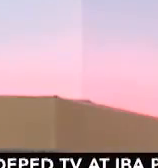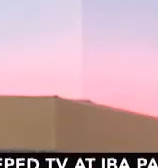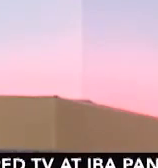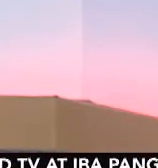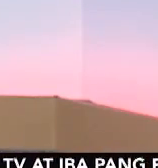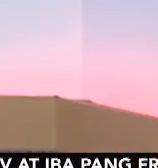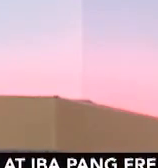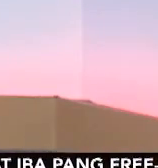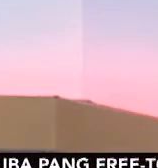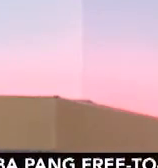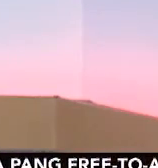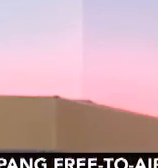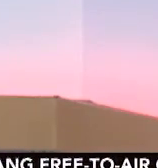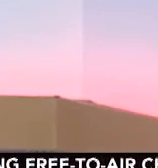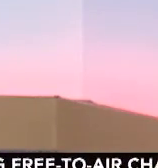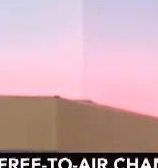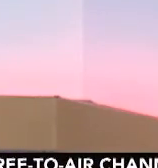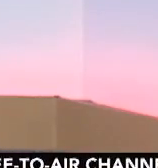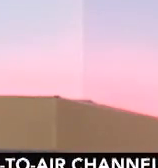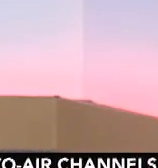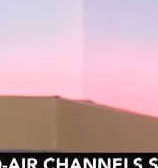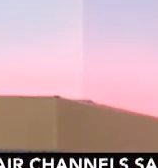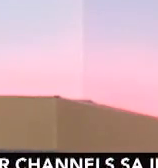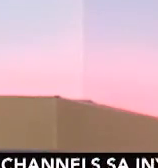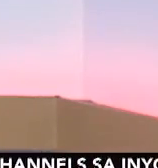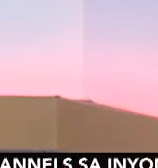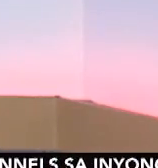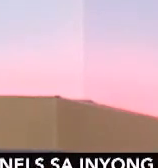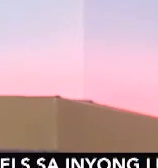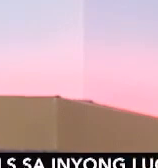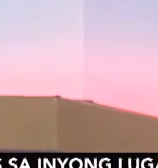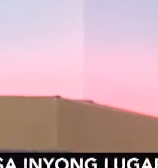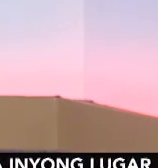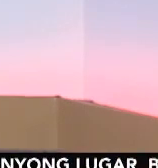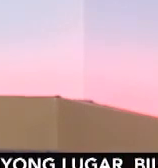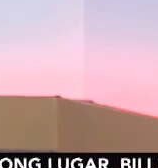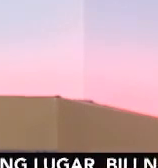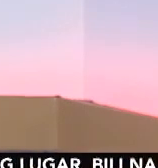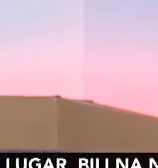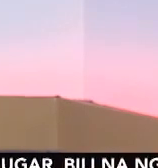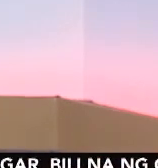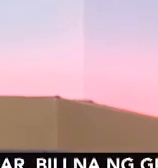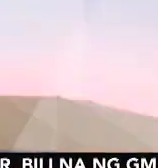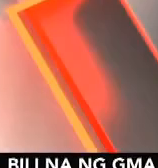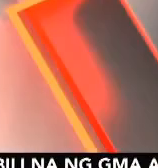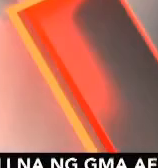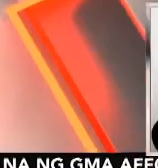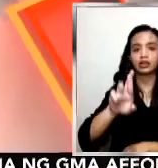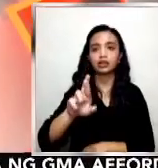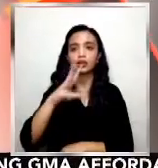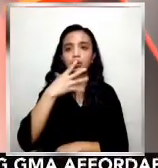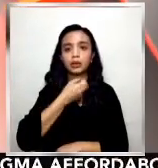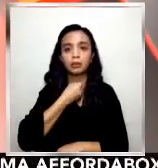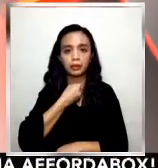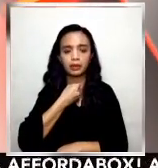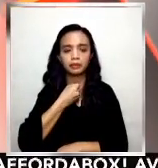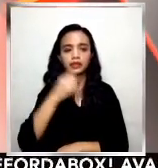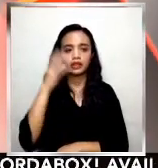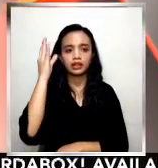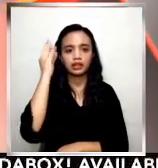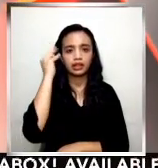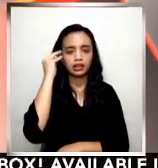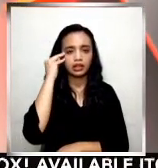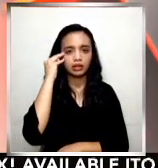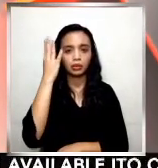Humingi ng paumanhin ang Philippine Daily Inquirer kay Super Radyo dzBB anchorman Melo del Prado. Kaugnay ito ng inilathala nilang